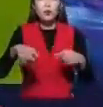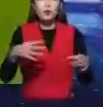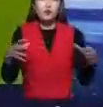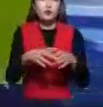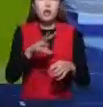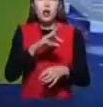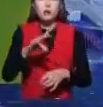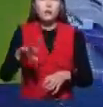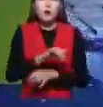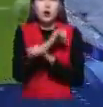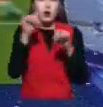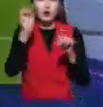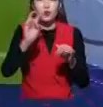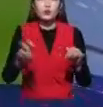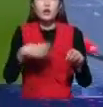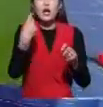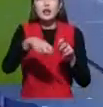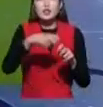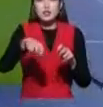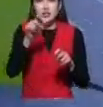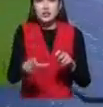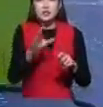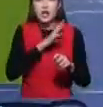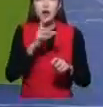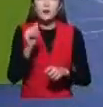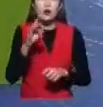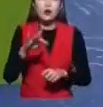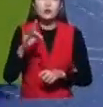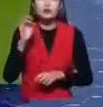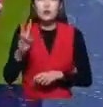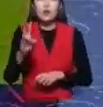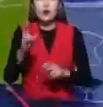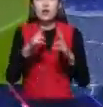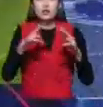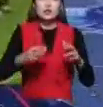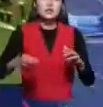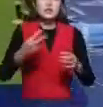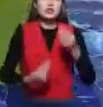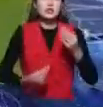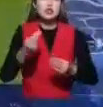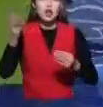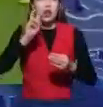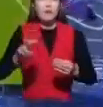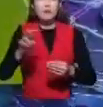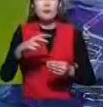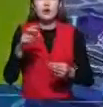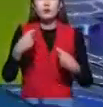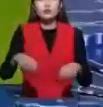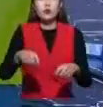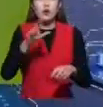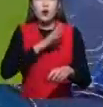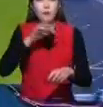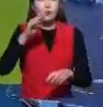миллиардтан астам доллар инвестиция алады. Сонымен қатар ол Hard Rock стадионында миллиард долларға салды. Айта кетейік,